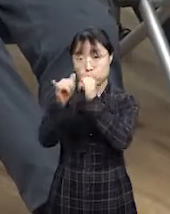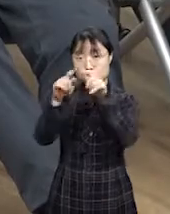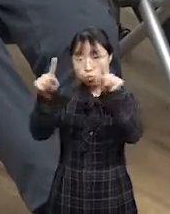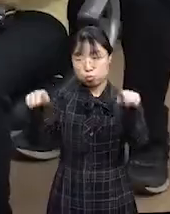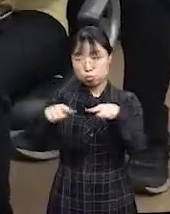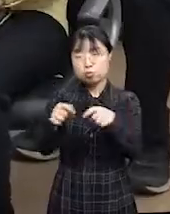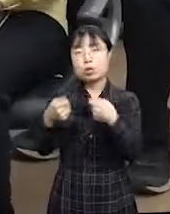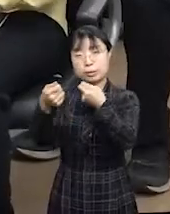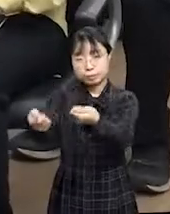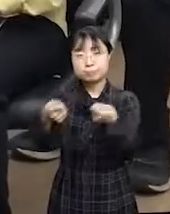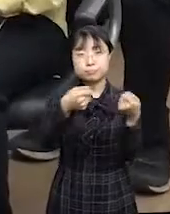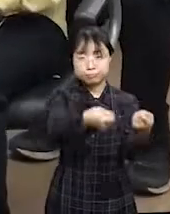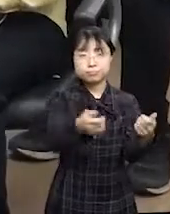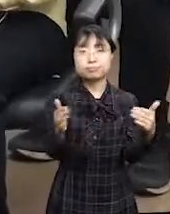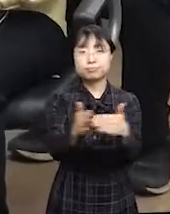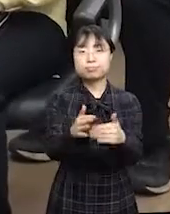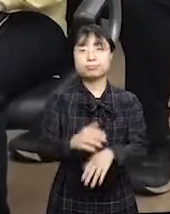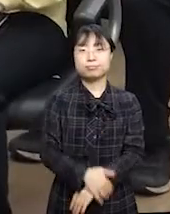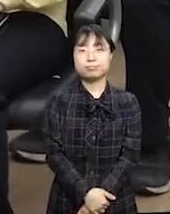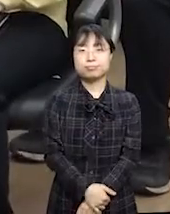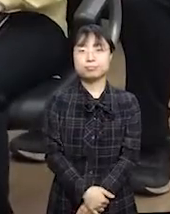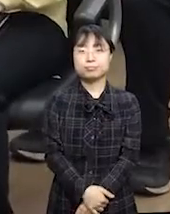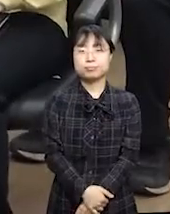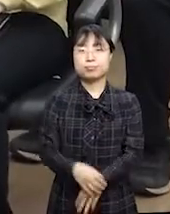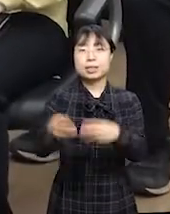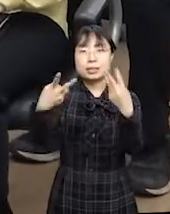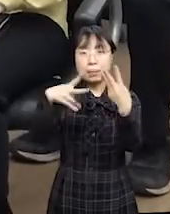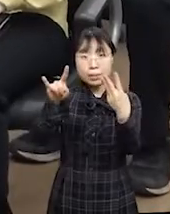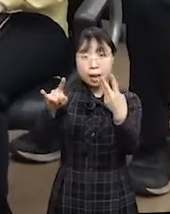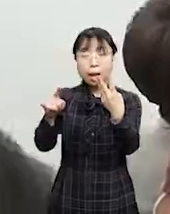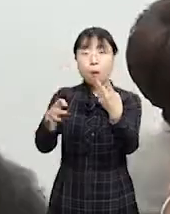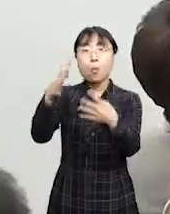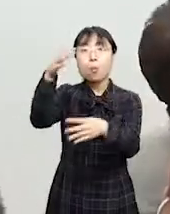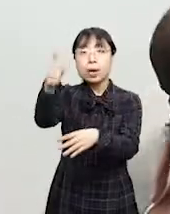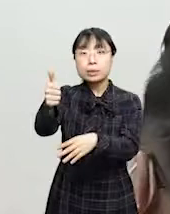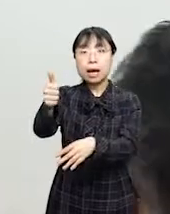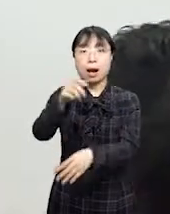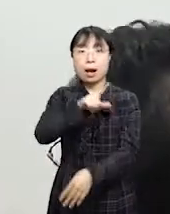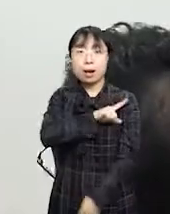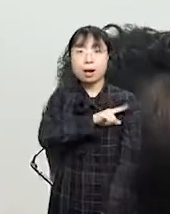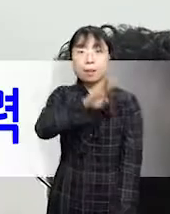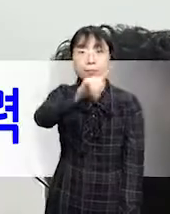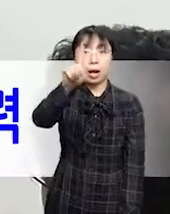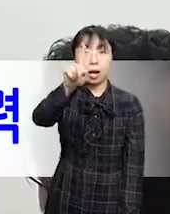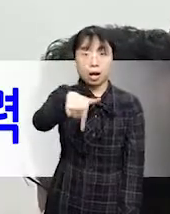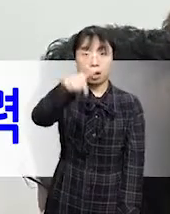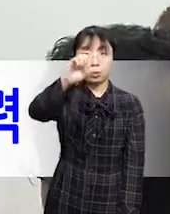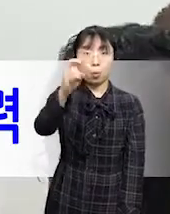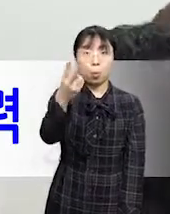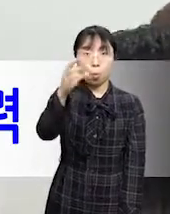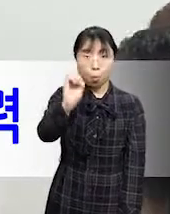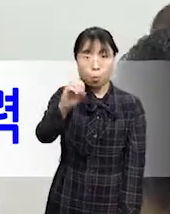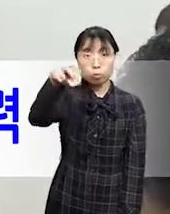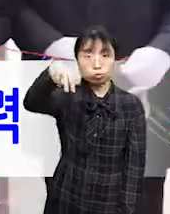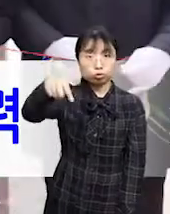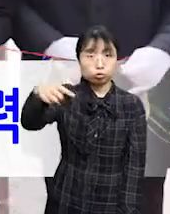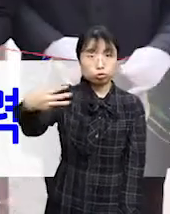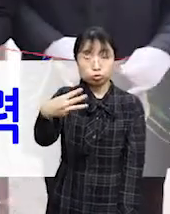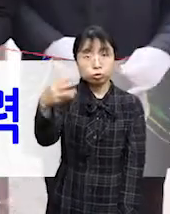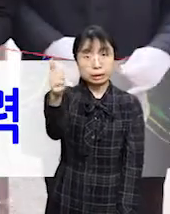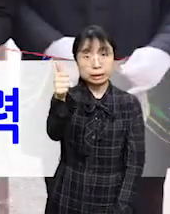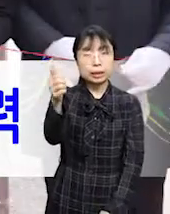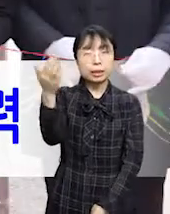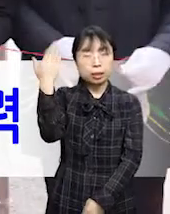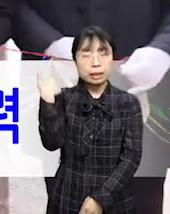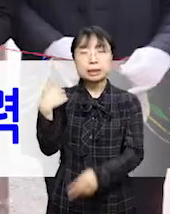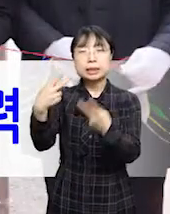수여가 진행됐습니다. 제3대 상인회 회장으로 취임한 박용술 회장은 부곡 도깨비시장 상인회 제2대